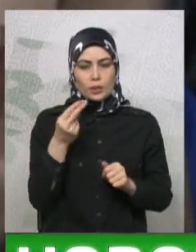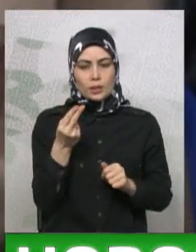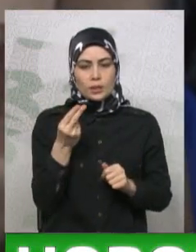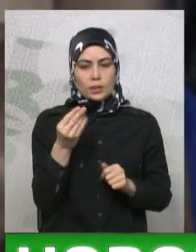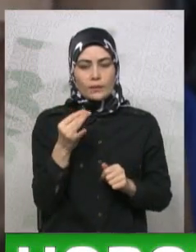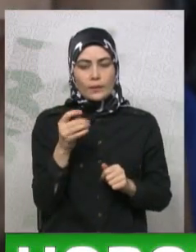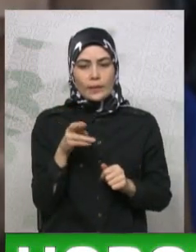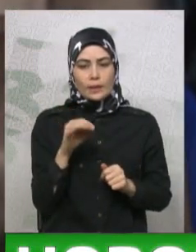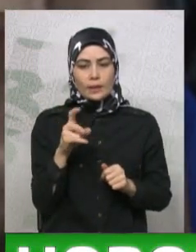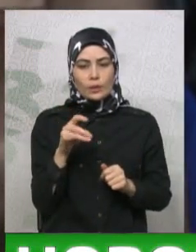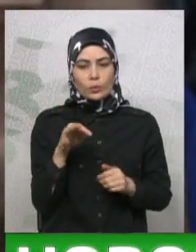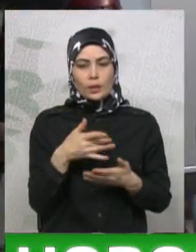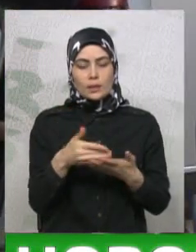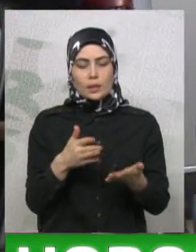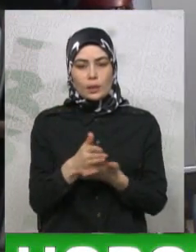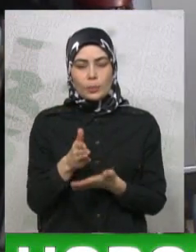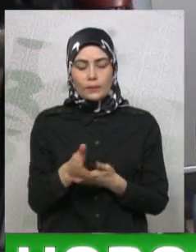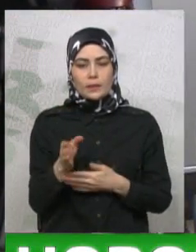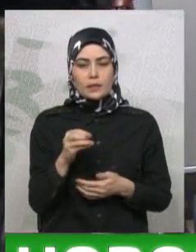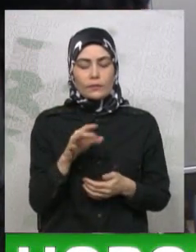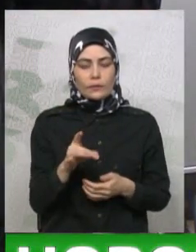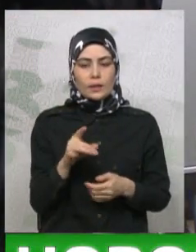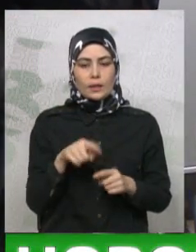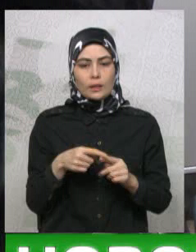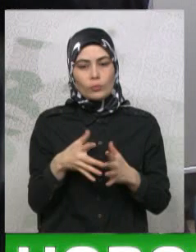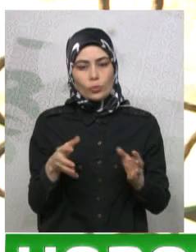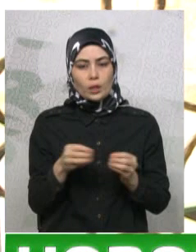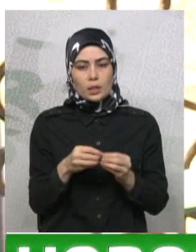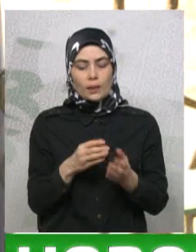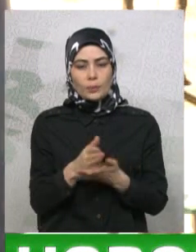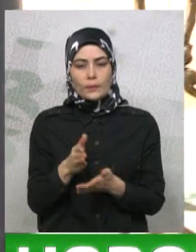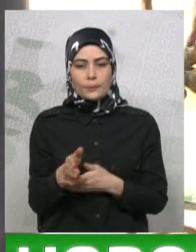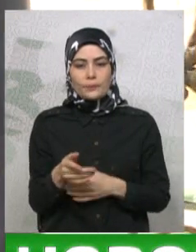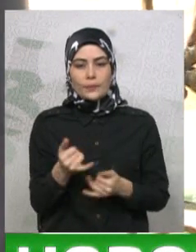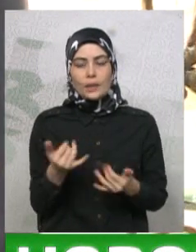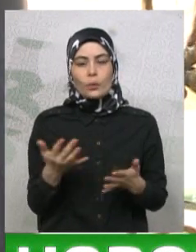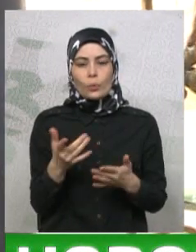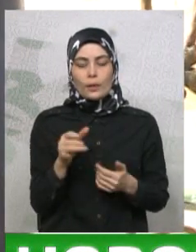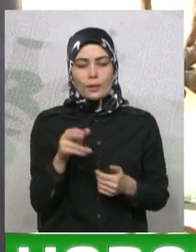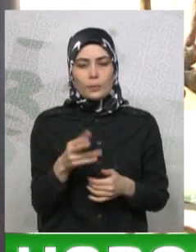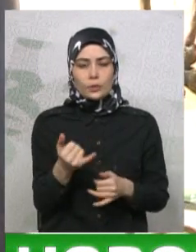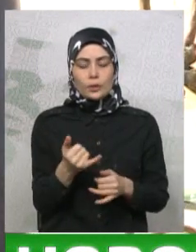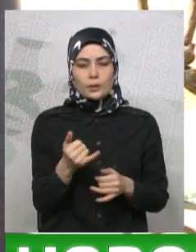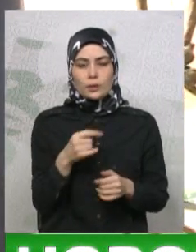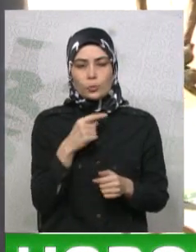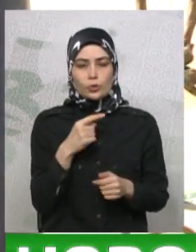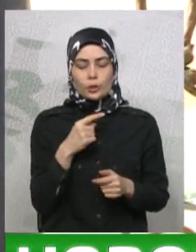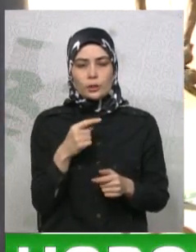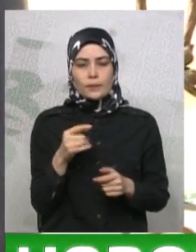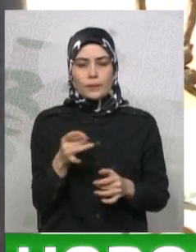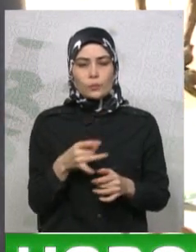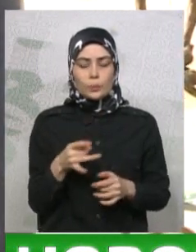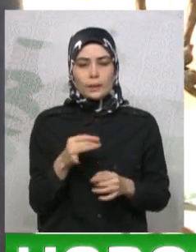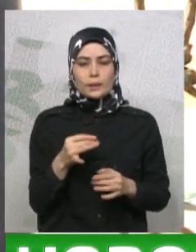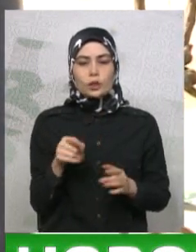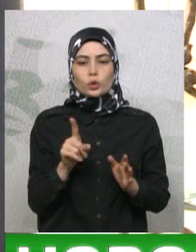технологии совершенно различных направлений и сфер. Их более 10. На каком этапе сейчас она реализуется у нас в республике